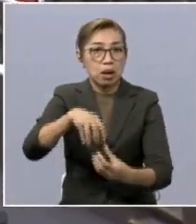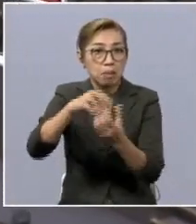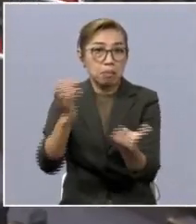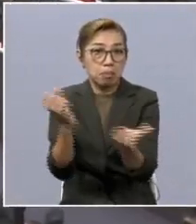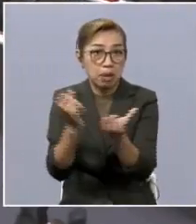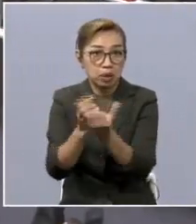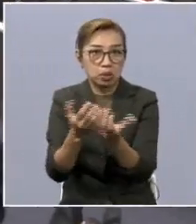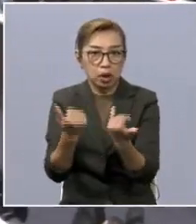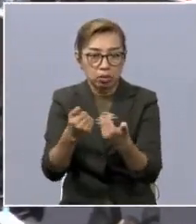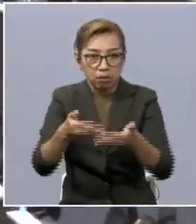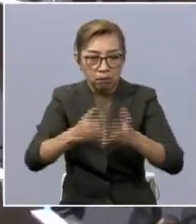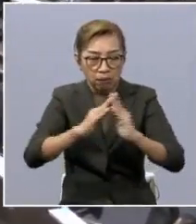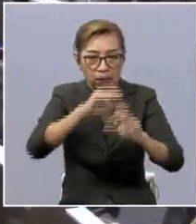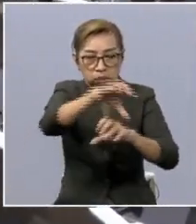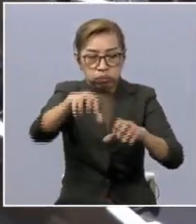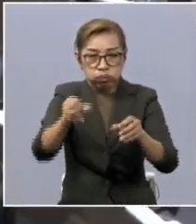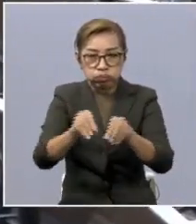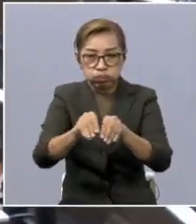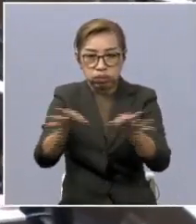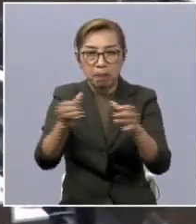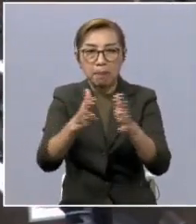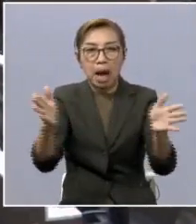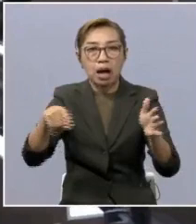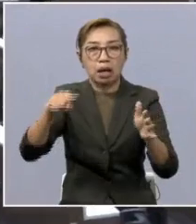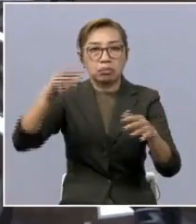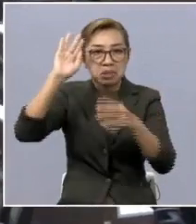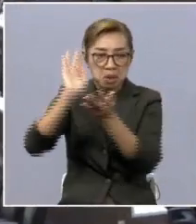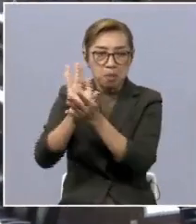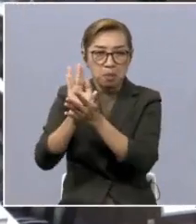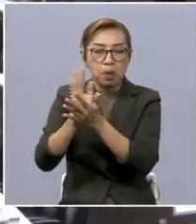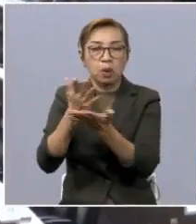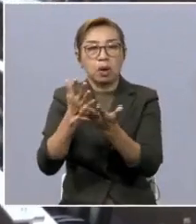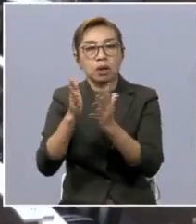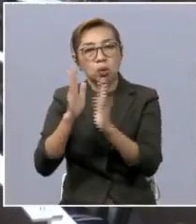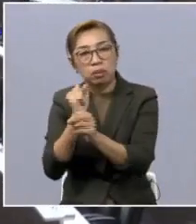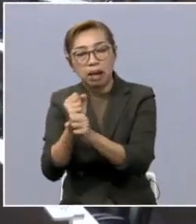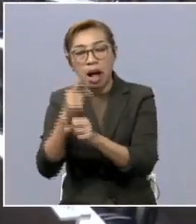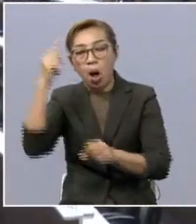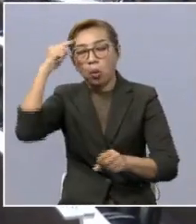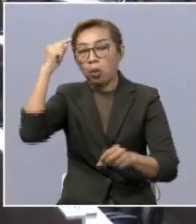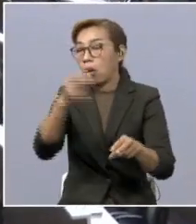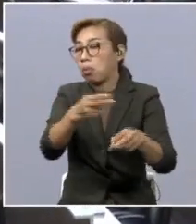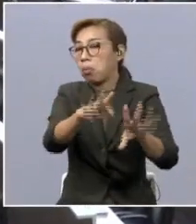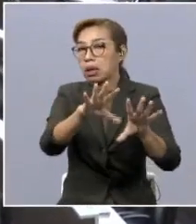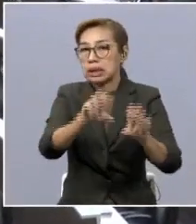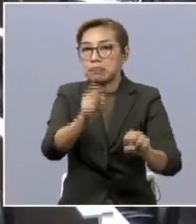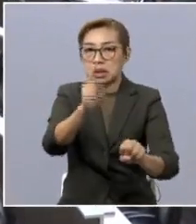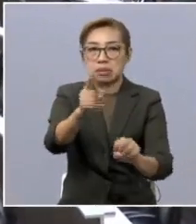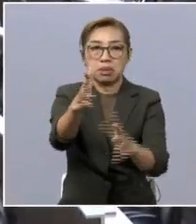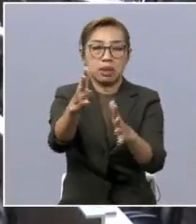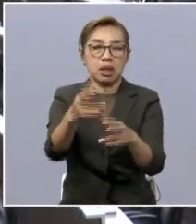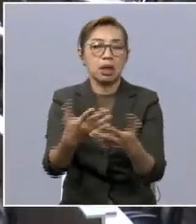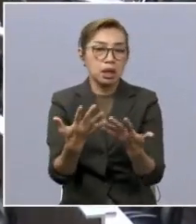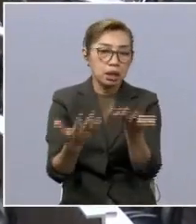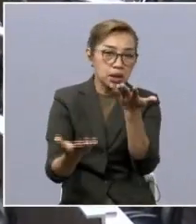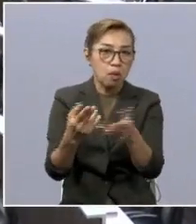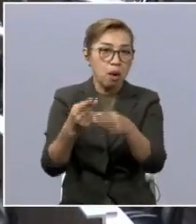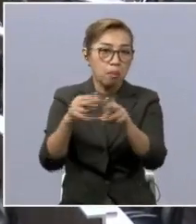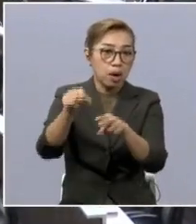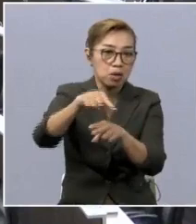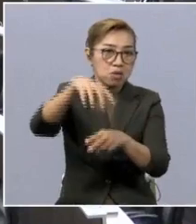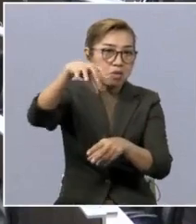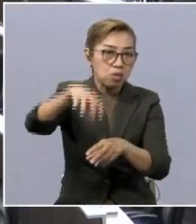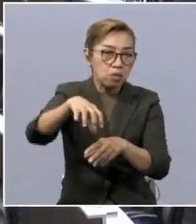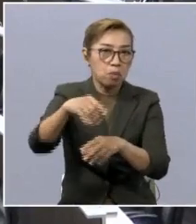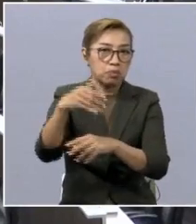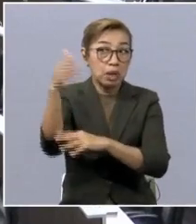เกิดขึ้นทั่วไปภายใต้การรู้เห็นของเจ้าหน้าที่รัฐไม่มีการปราบปรามอย่างจริงจังการปล่อยปละละเลยให้มีองค์กรอาชญากร